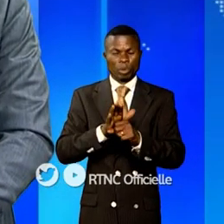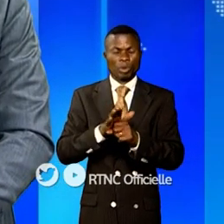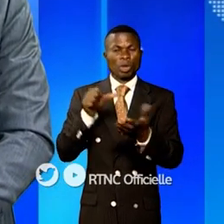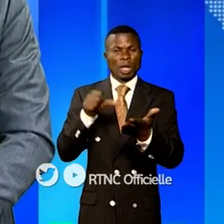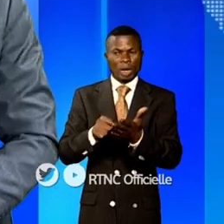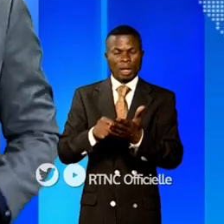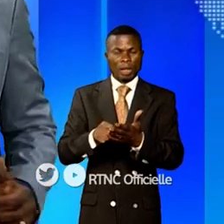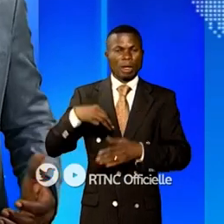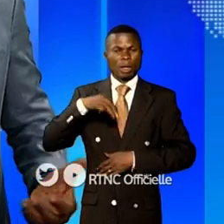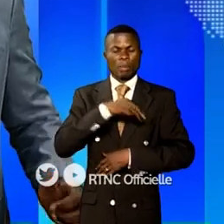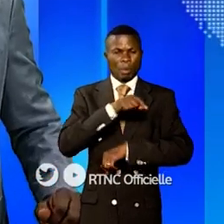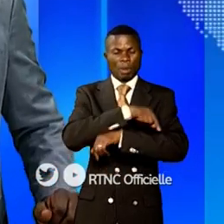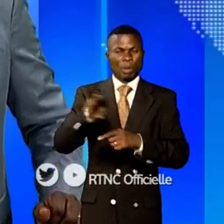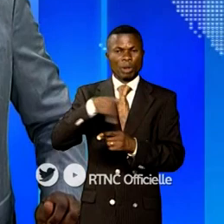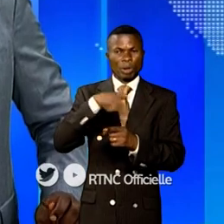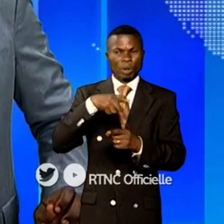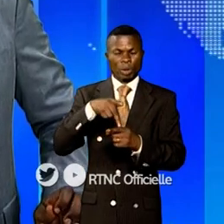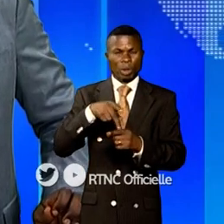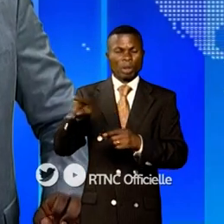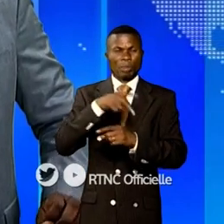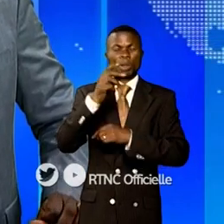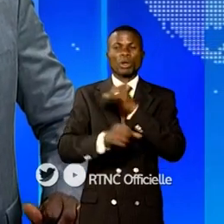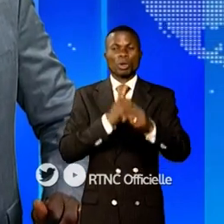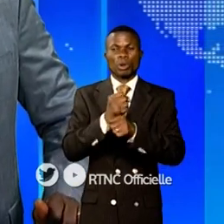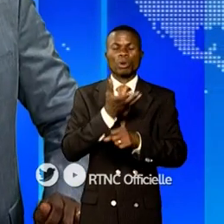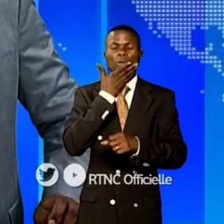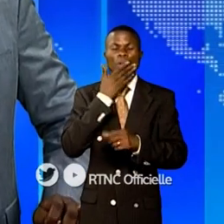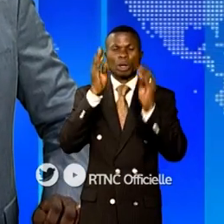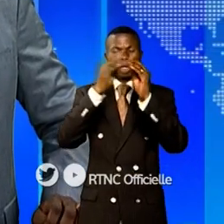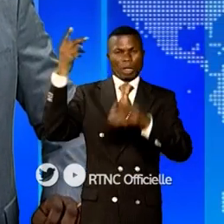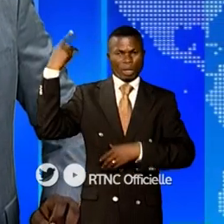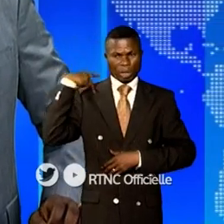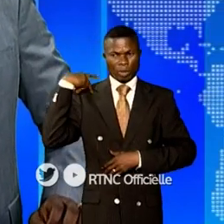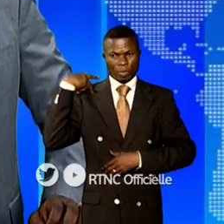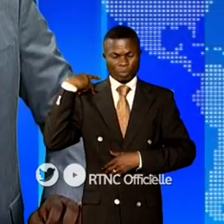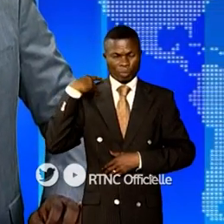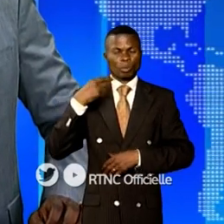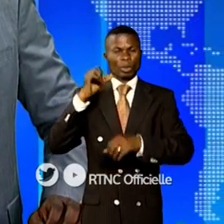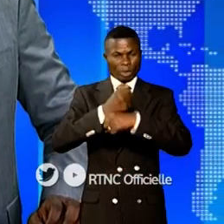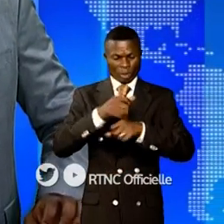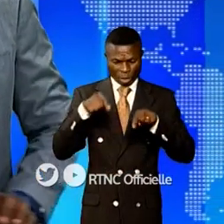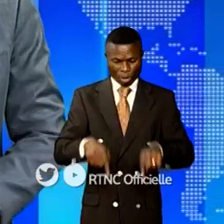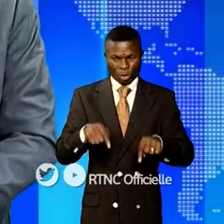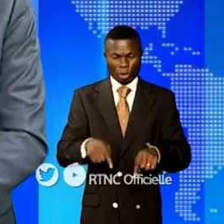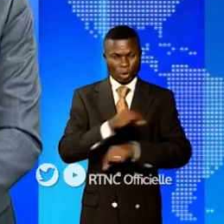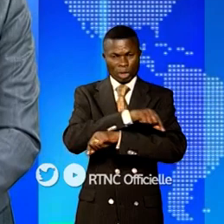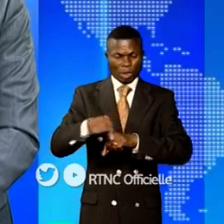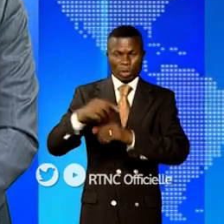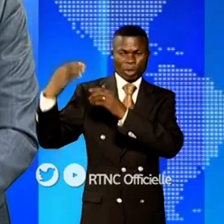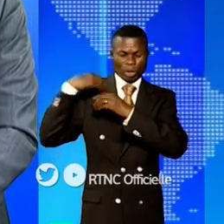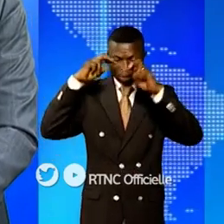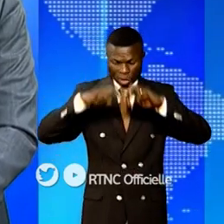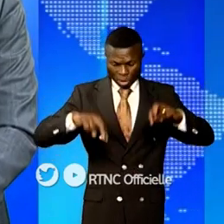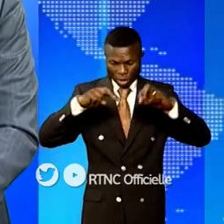les membres du bureau provisoire, qu'on appelle aussi bureau d'âge de l'Assemblée nationale, ont été finalement installés aujourd'hui. Ces bureaux chargés